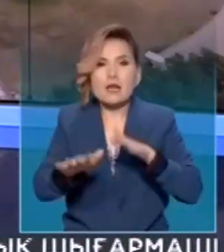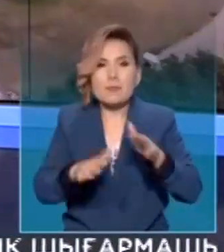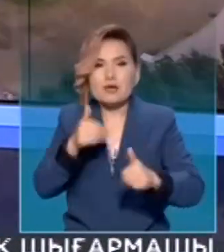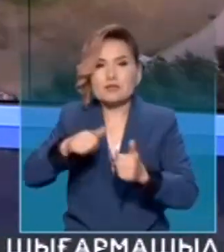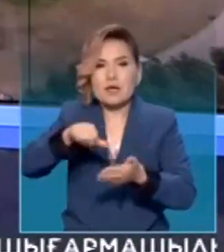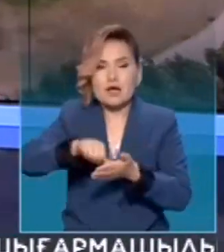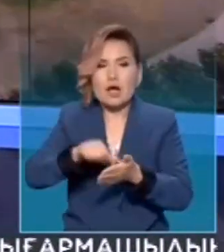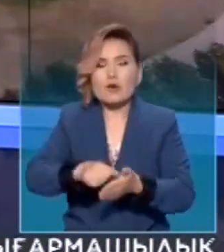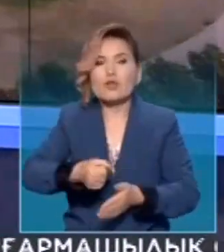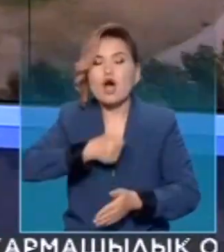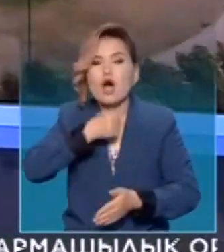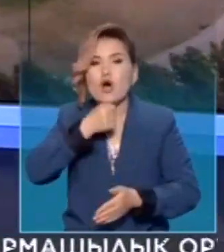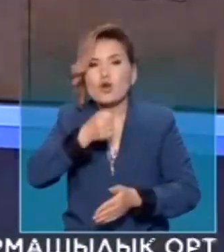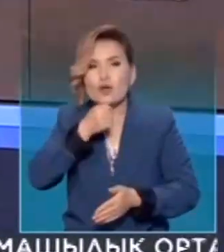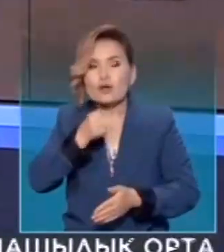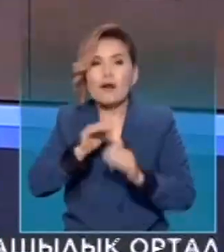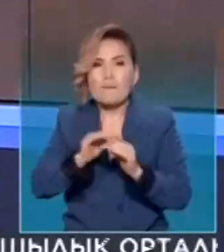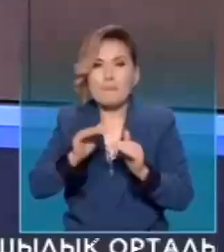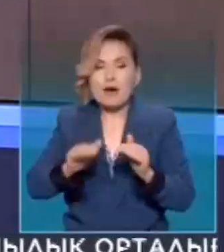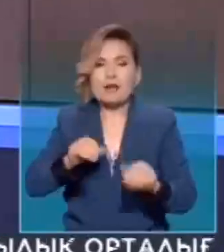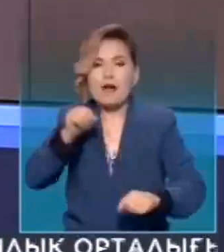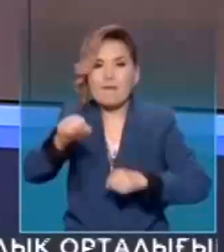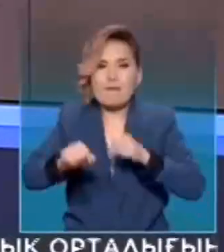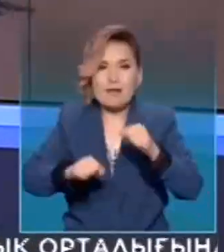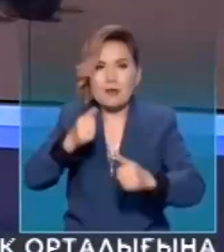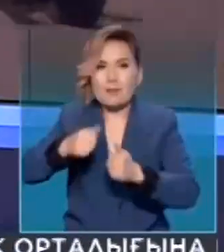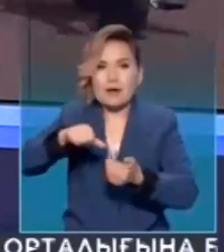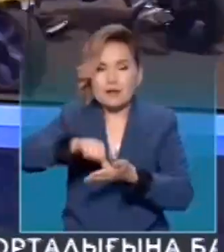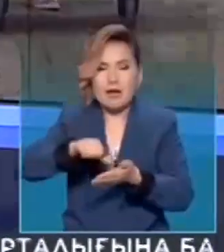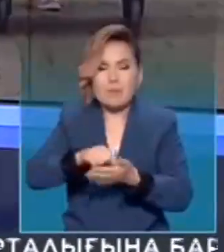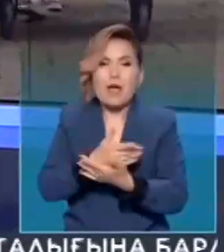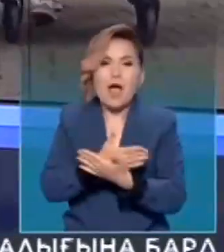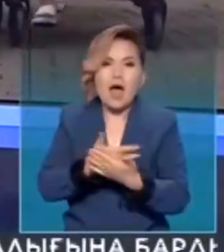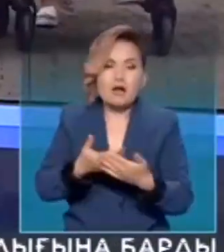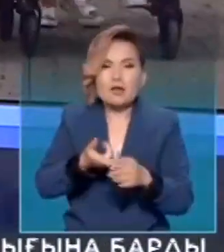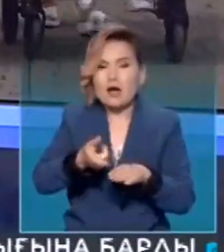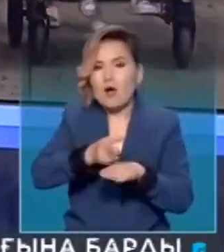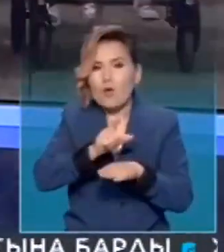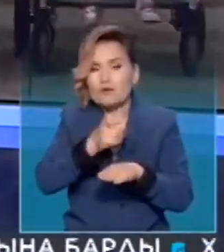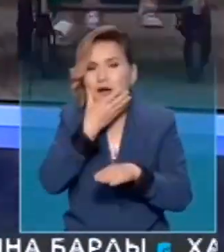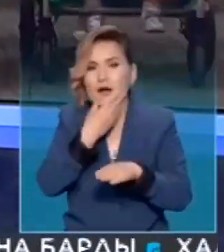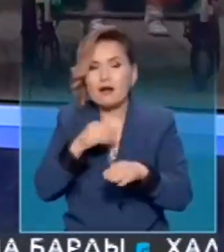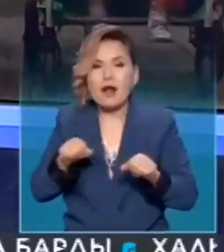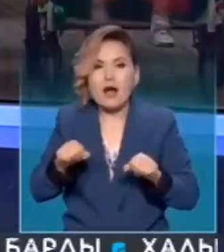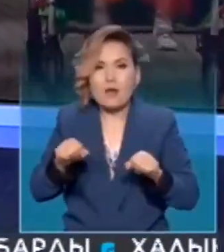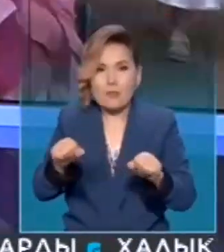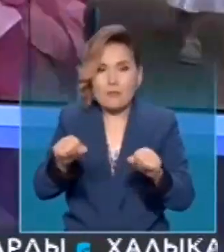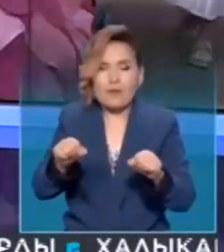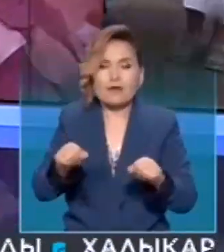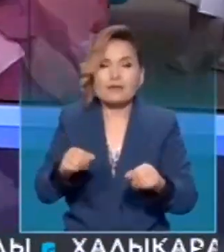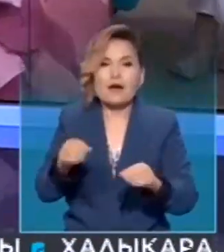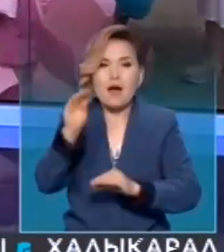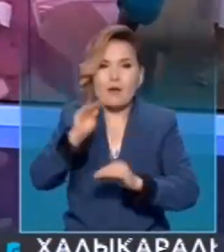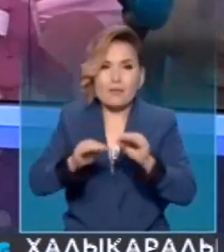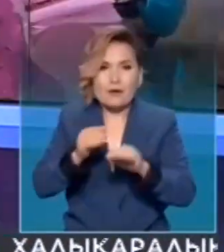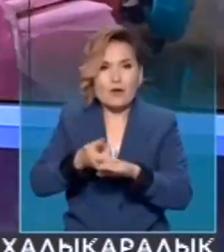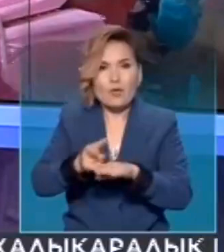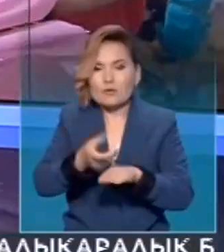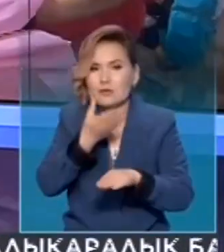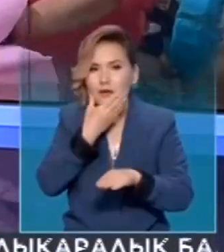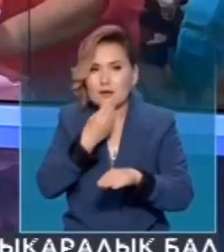Одан үлкендері үш аяқты велосипедпен жарысты. Ал әр түрлі тақырыпта безендірілген қол арбалар шеруі мерекенің көркін